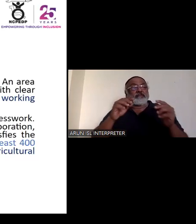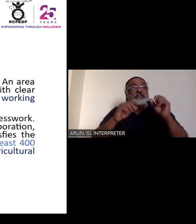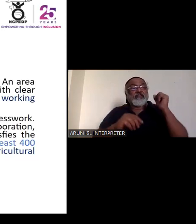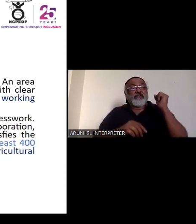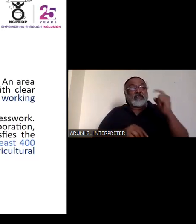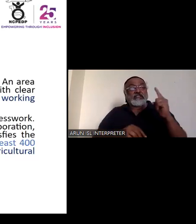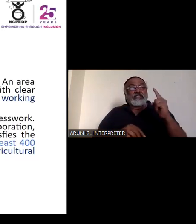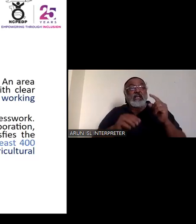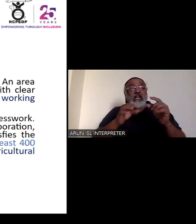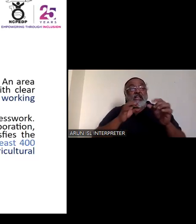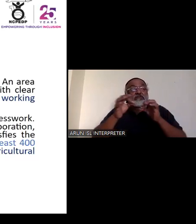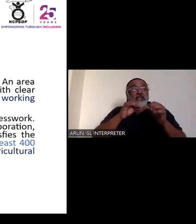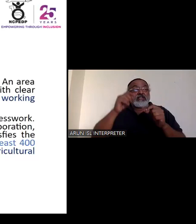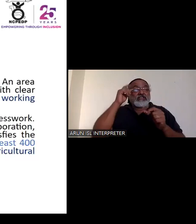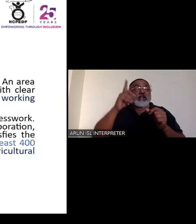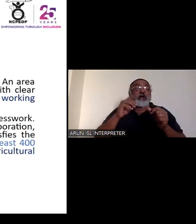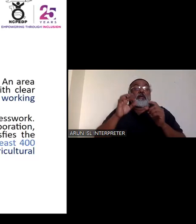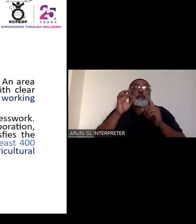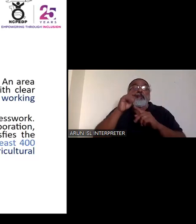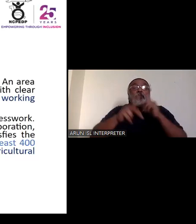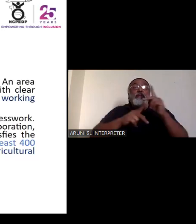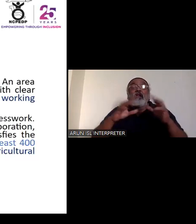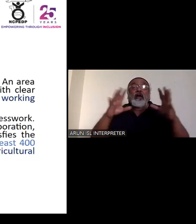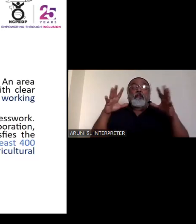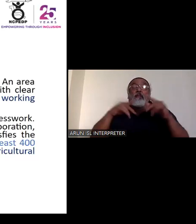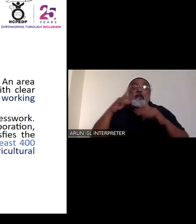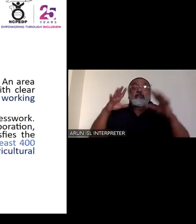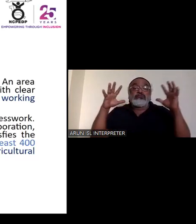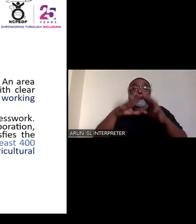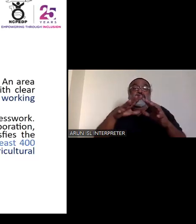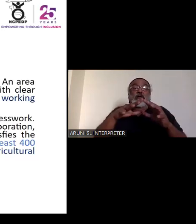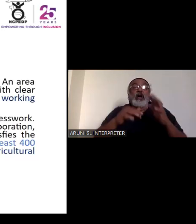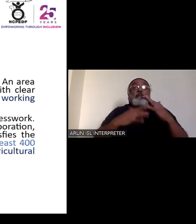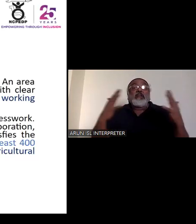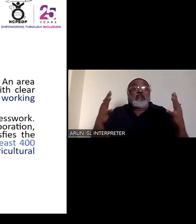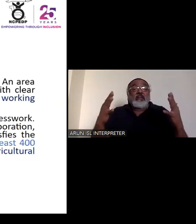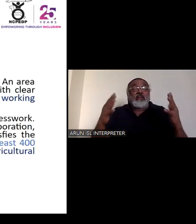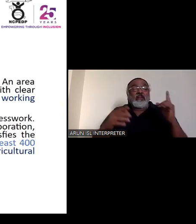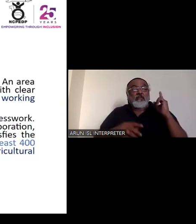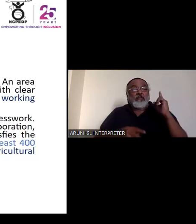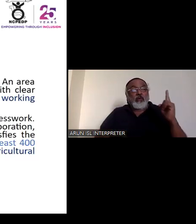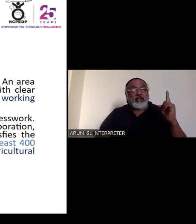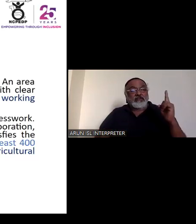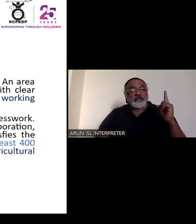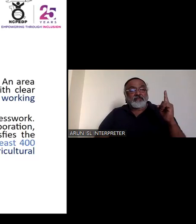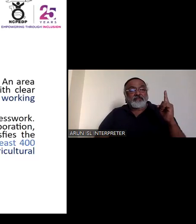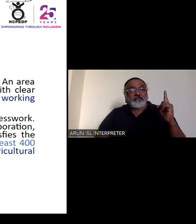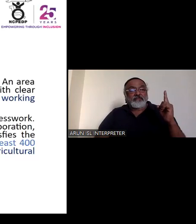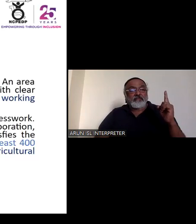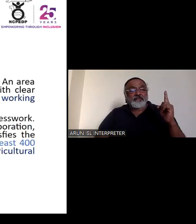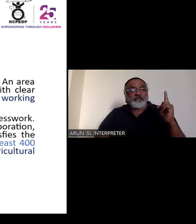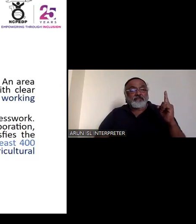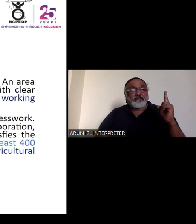इसको population density के हिसाब से define किया जाता है. So first, there